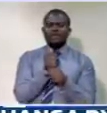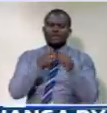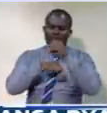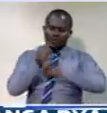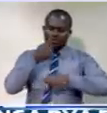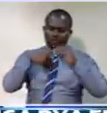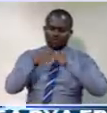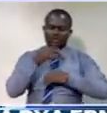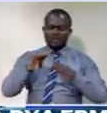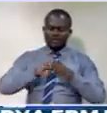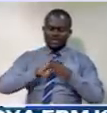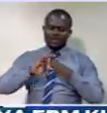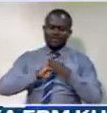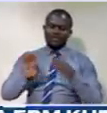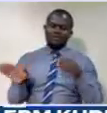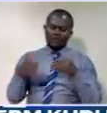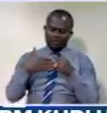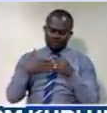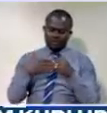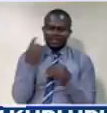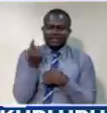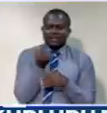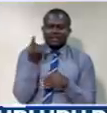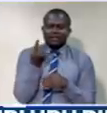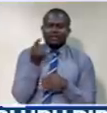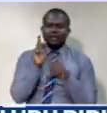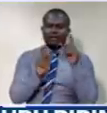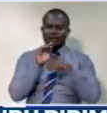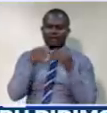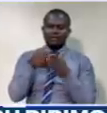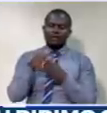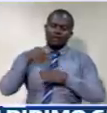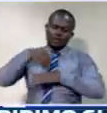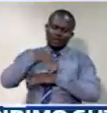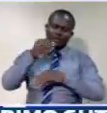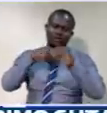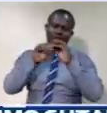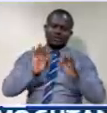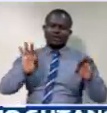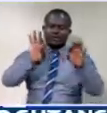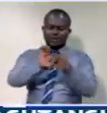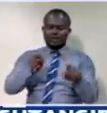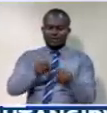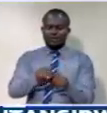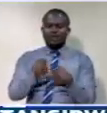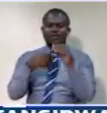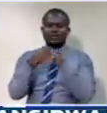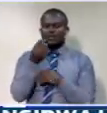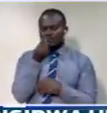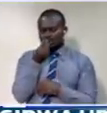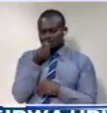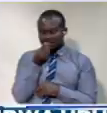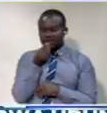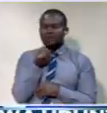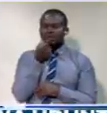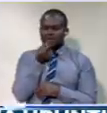Ibikorwa by'ubucuruzi business birafunze kereka abagemura ibicuruzwa by'ingenzi kimwe n'abacuruzi biribwa,